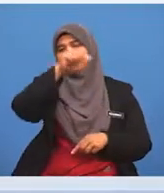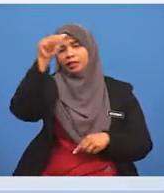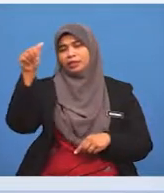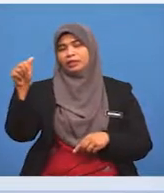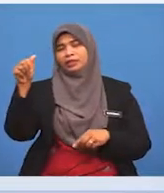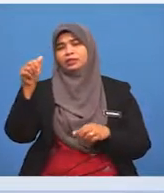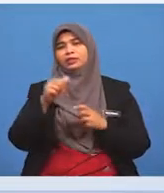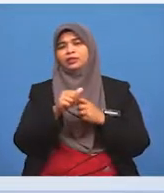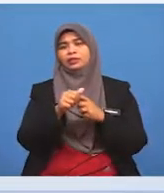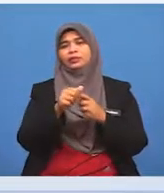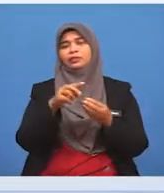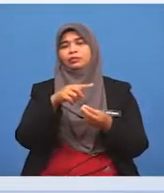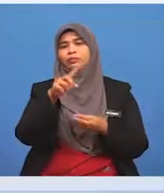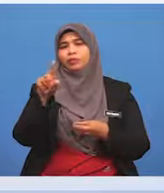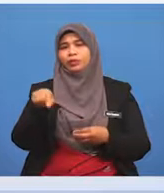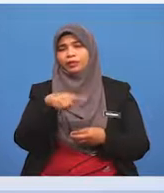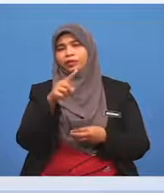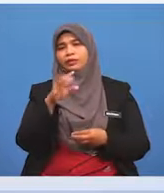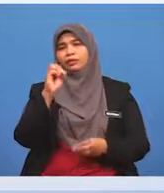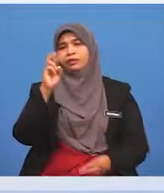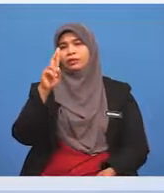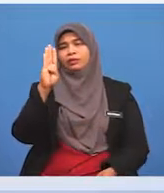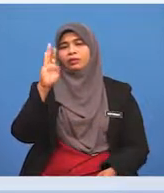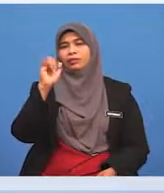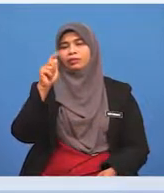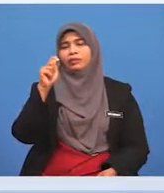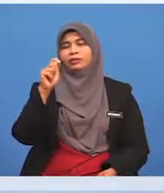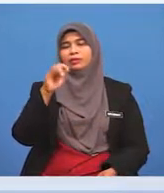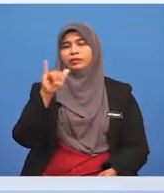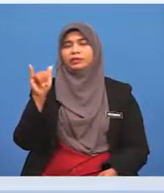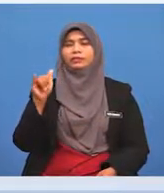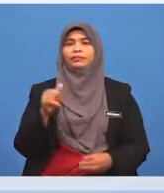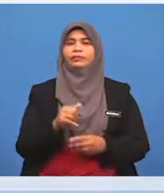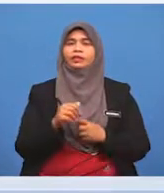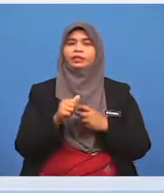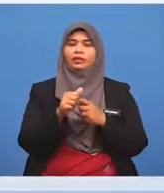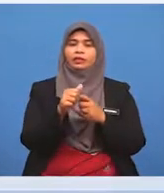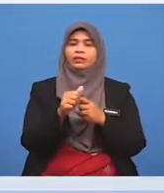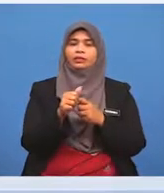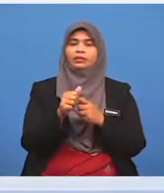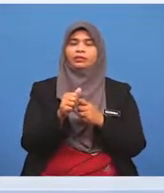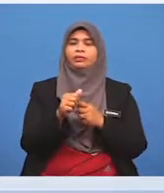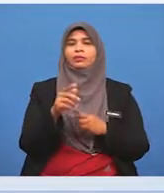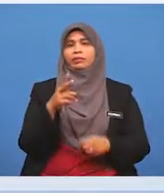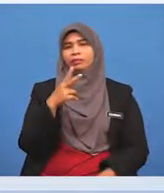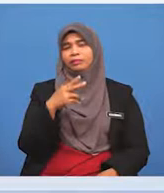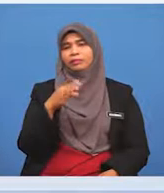Mengikut pandangan Said Hawa dalam kitab Asas Fit Tafsir, beliau menjelaskan